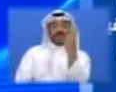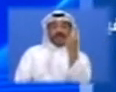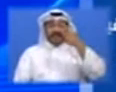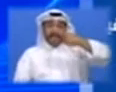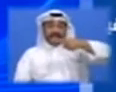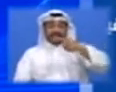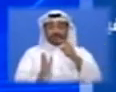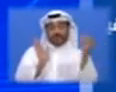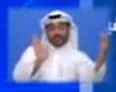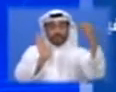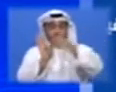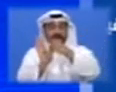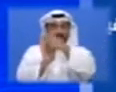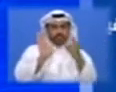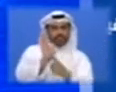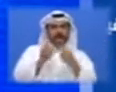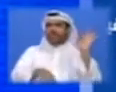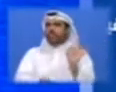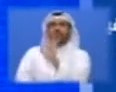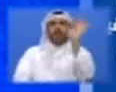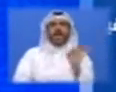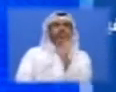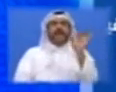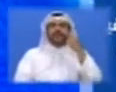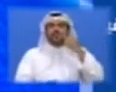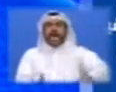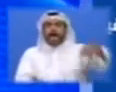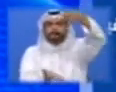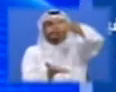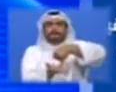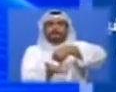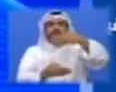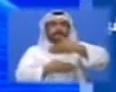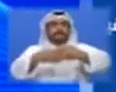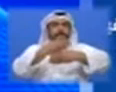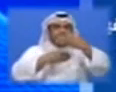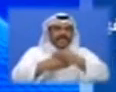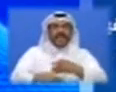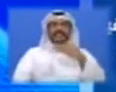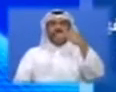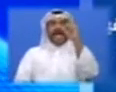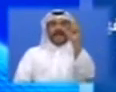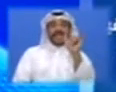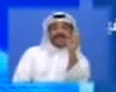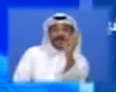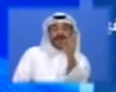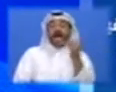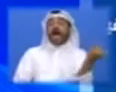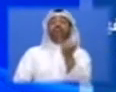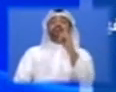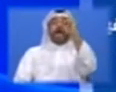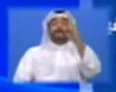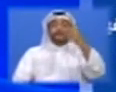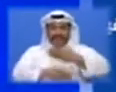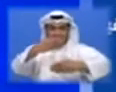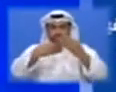بانشاء جهاز تطوير مدينه الحرير الصبيه و جزيره بوبيان الذي يسهم في دفع عجله انجاز